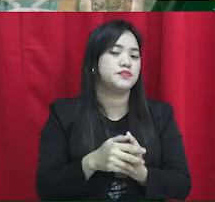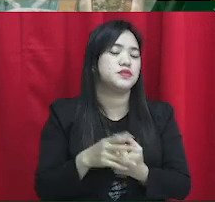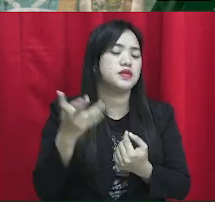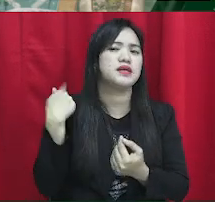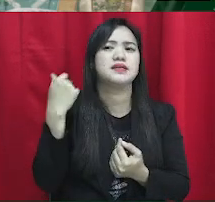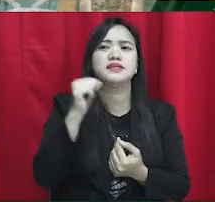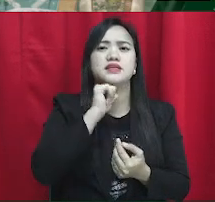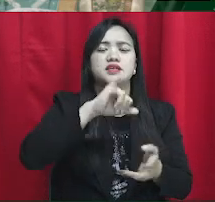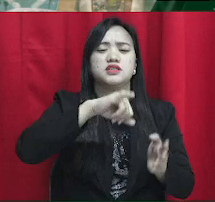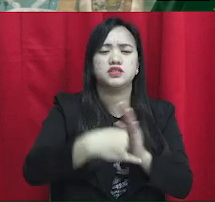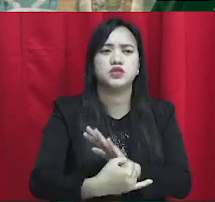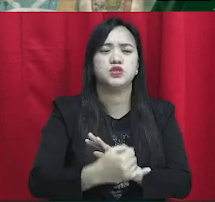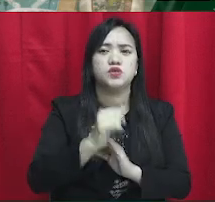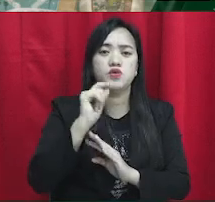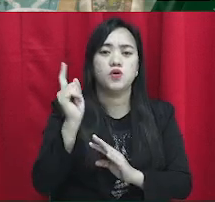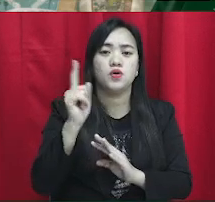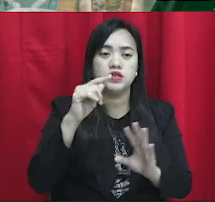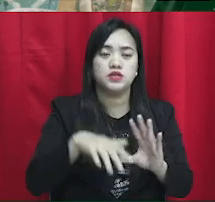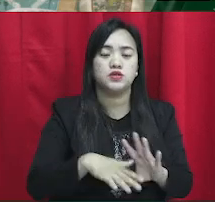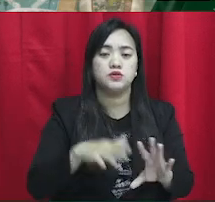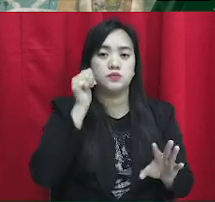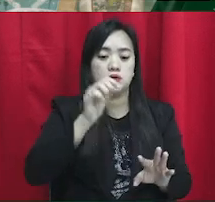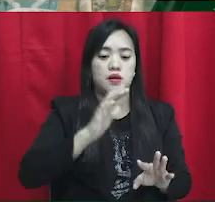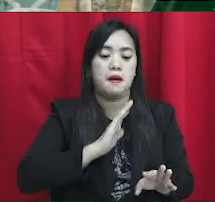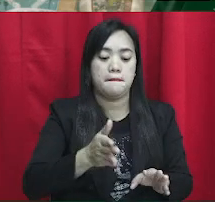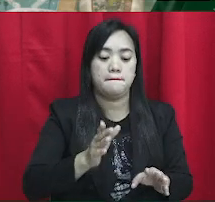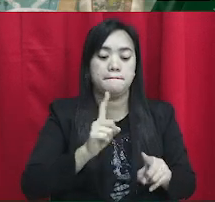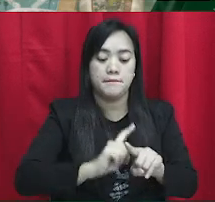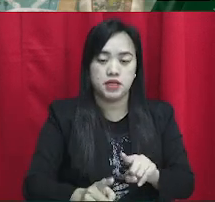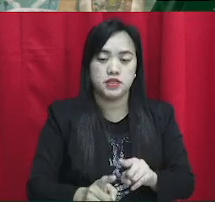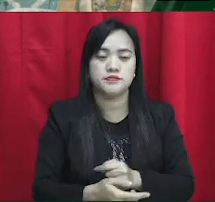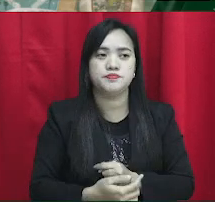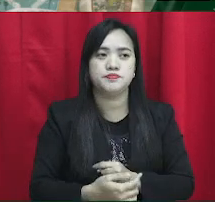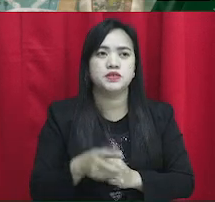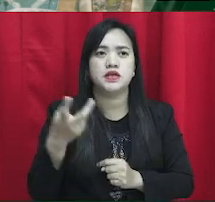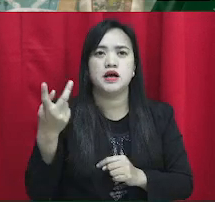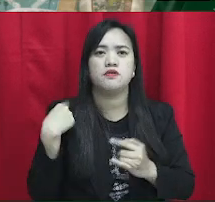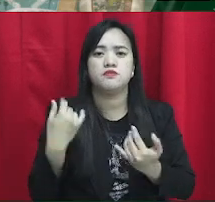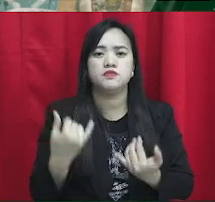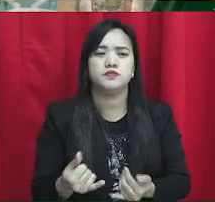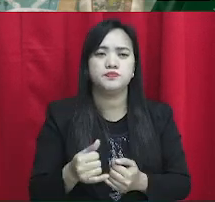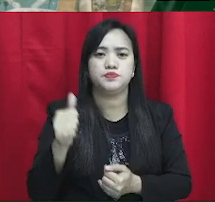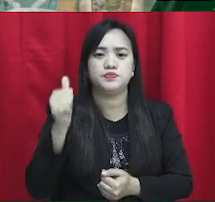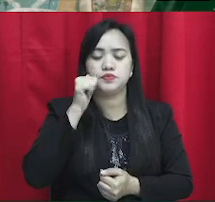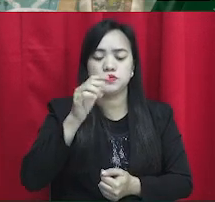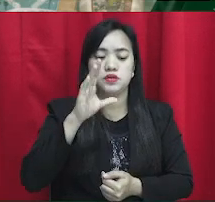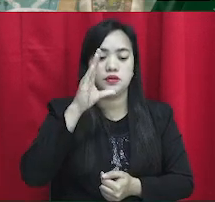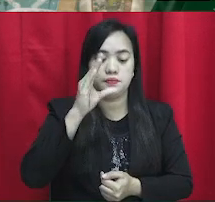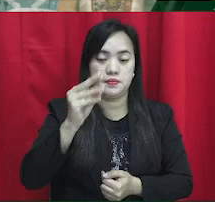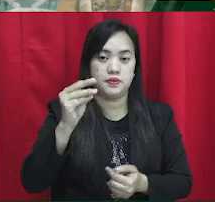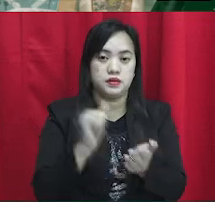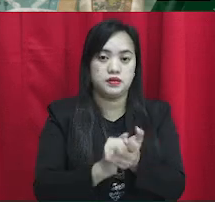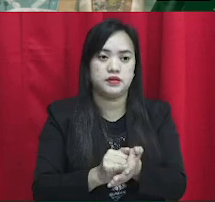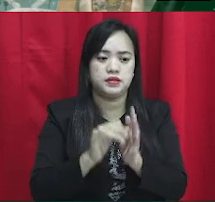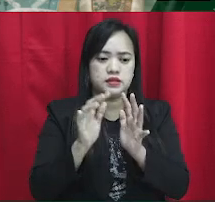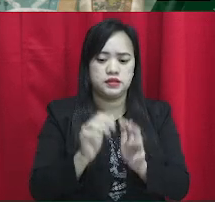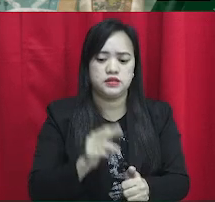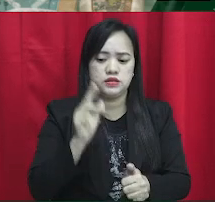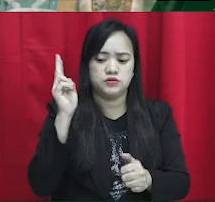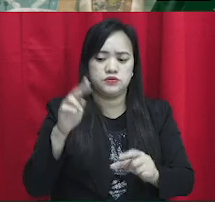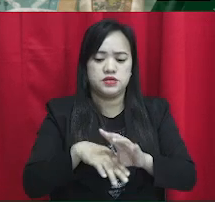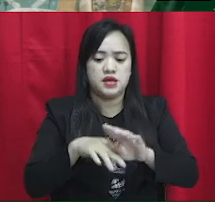only a woman, but also may ginamit na woman na naging mother. At sabi ng